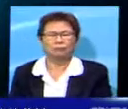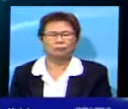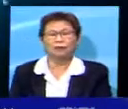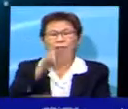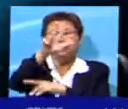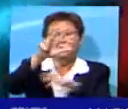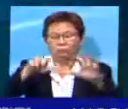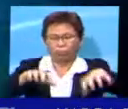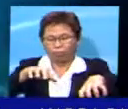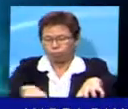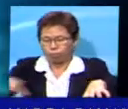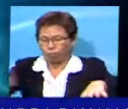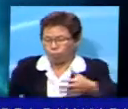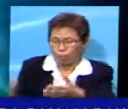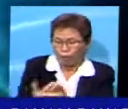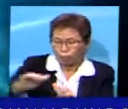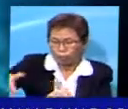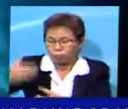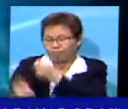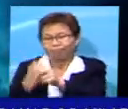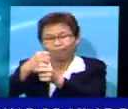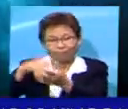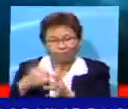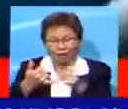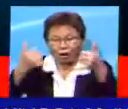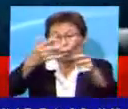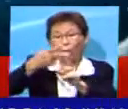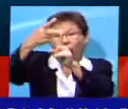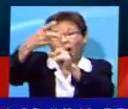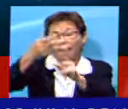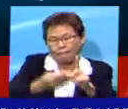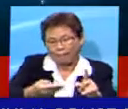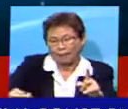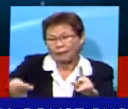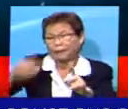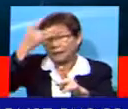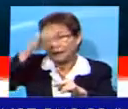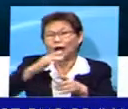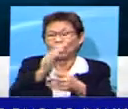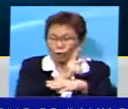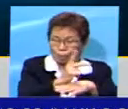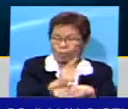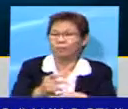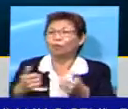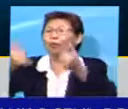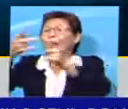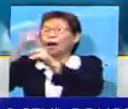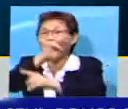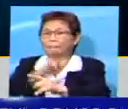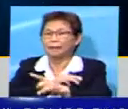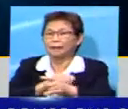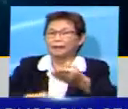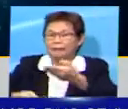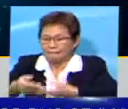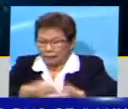Tiga kategori baru diperkenalkan tahun ini, iaitu Anugerah Khas Harta Intelek Sektor Koperasi, Anugerah Khas Menteri